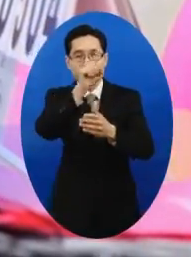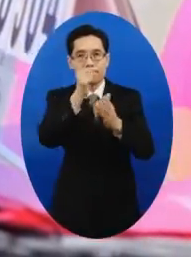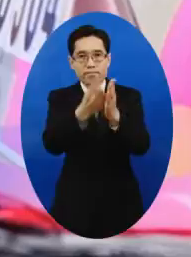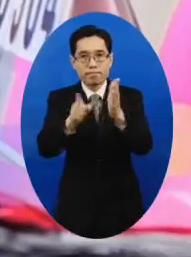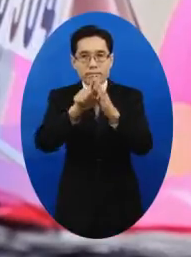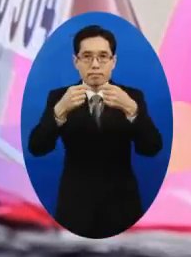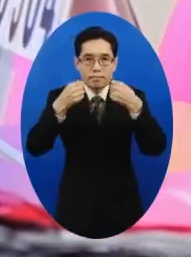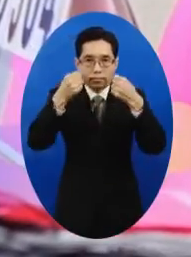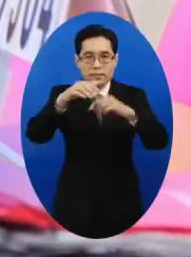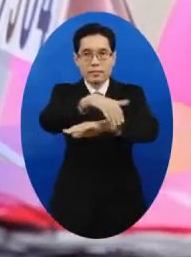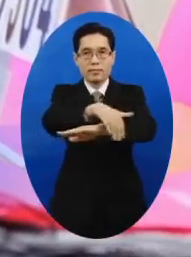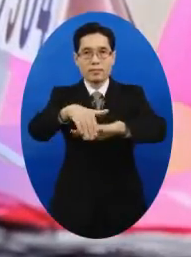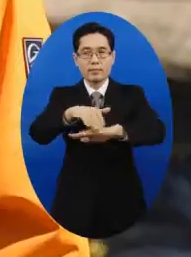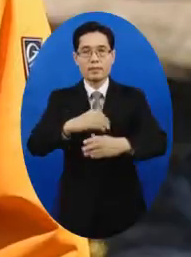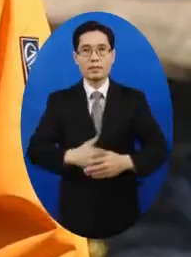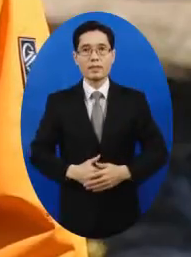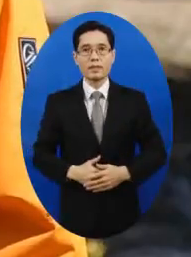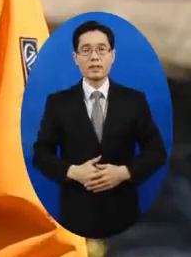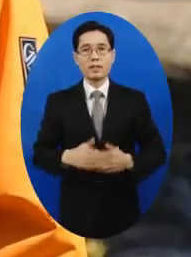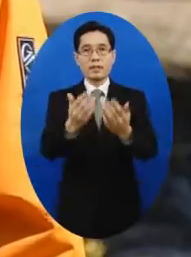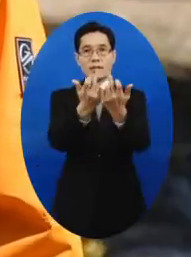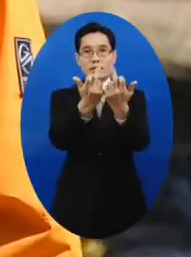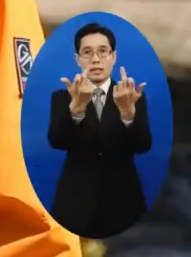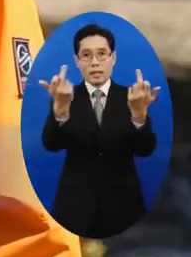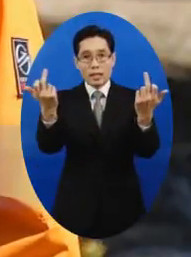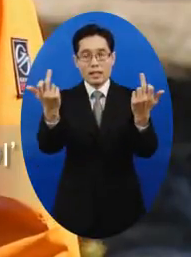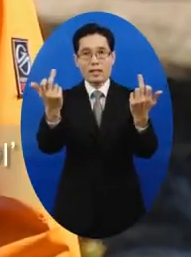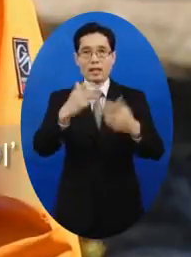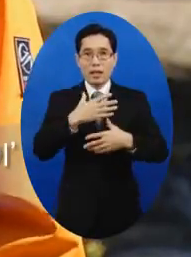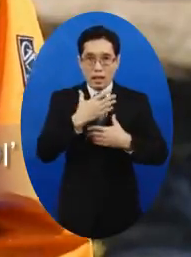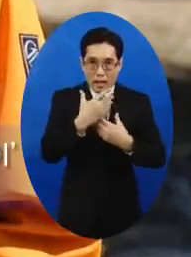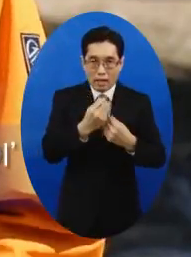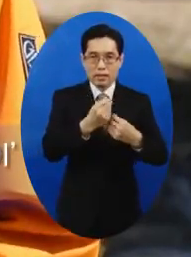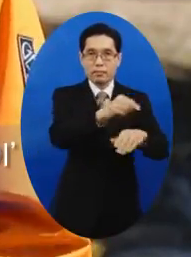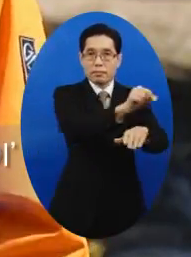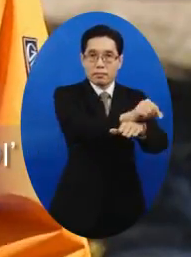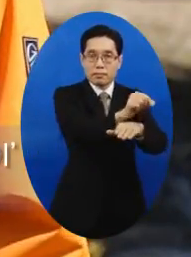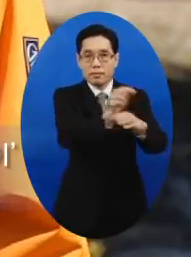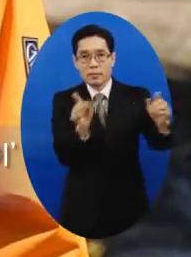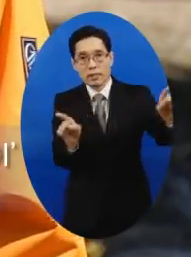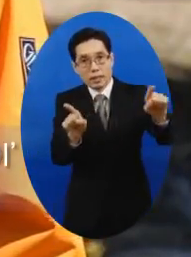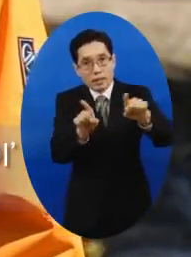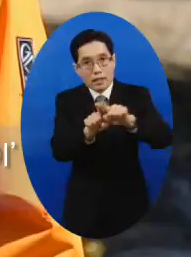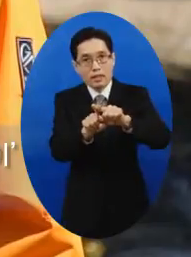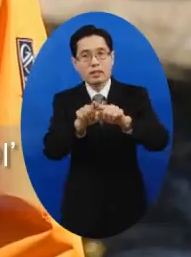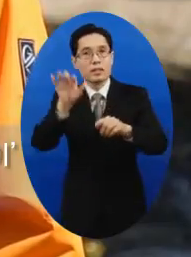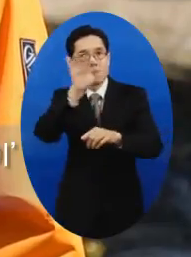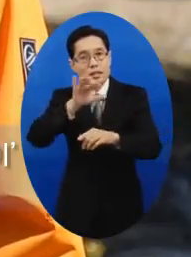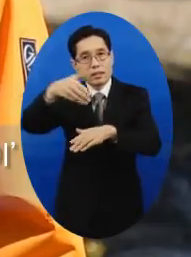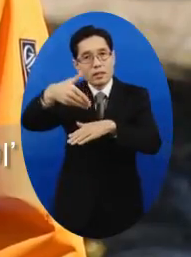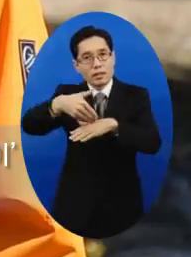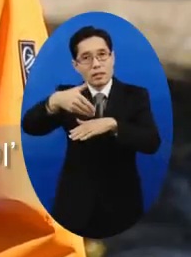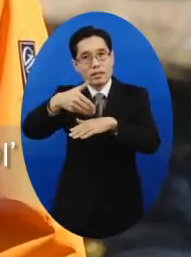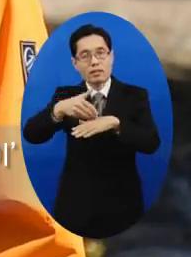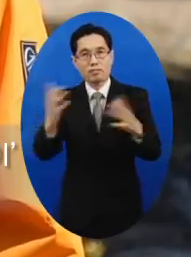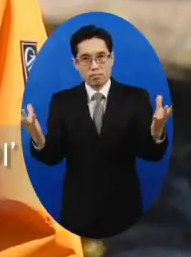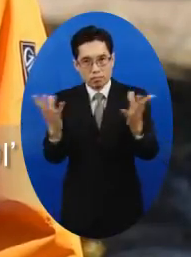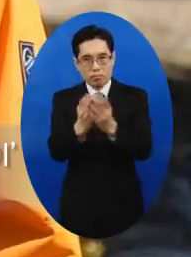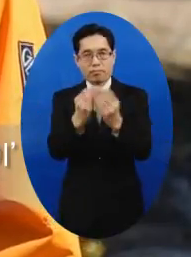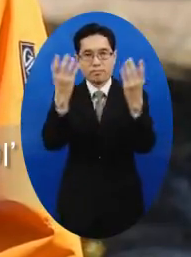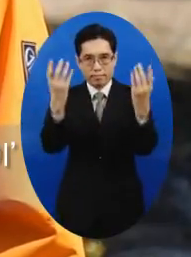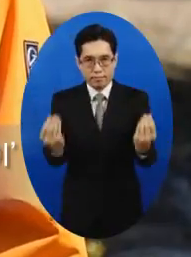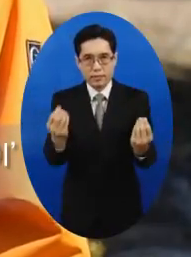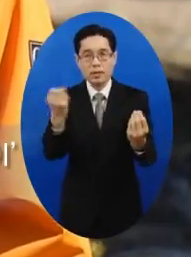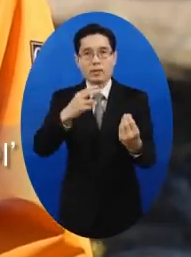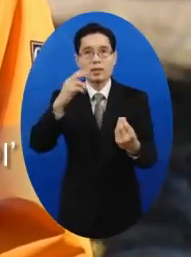할 계획입니다 선화 관중 이제 고무와 연결에서 연수도 나 마쳤습니다